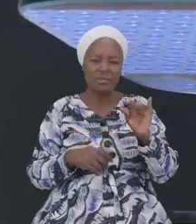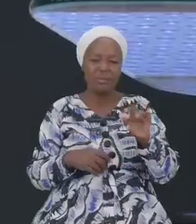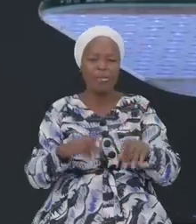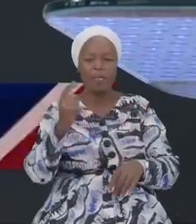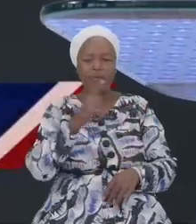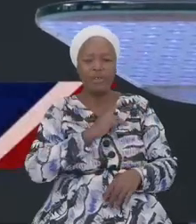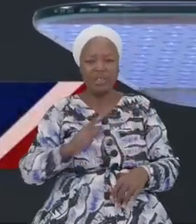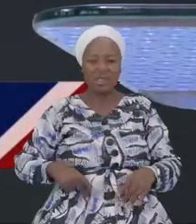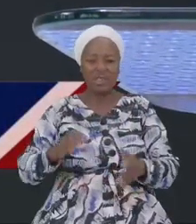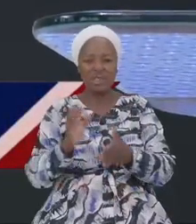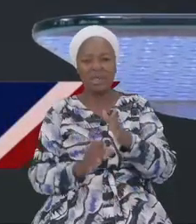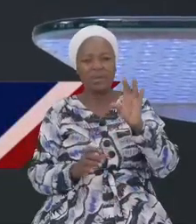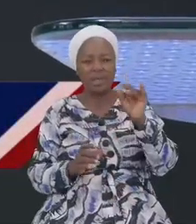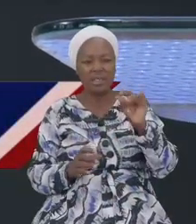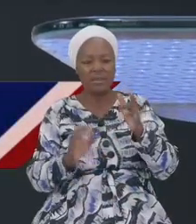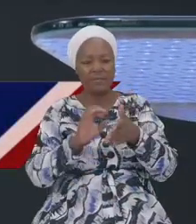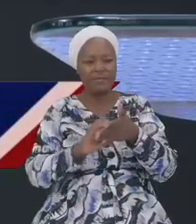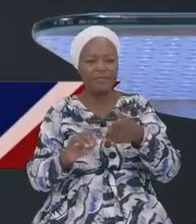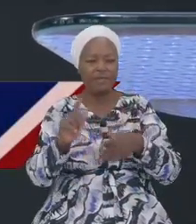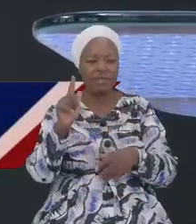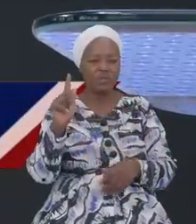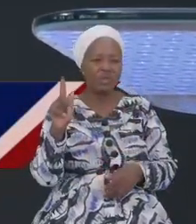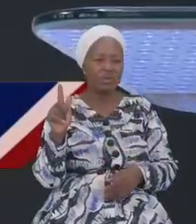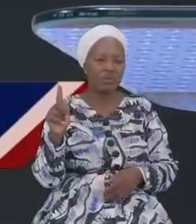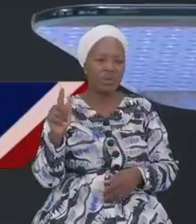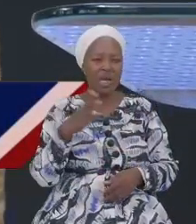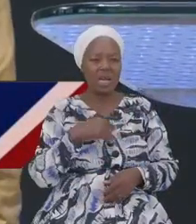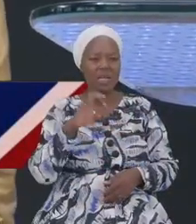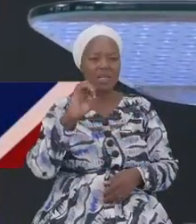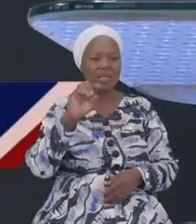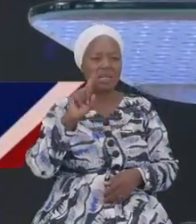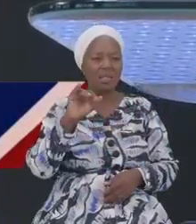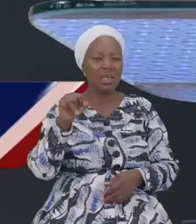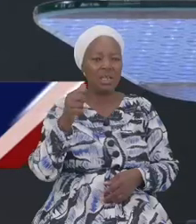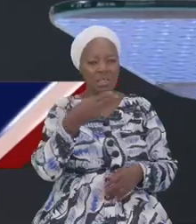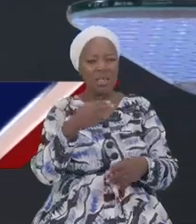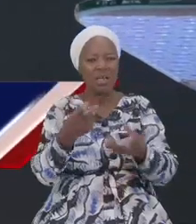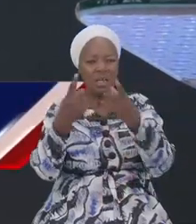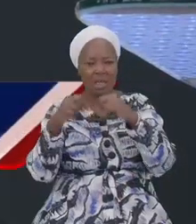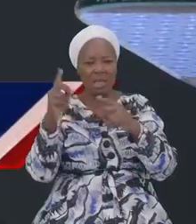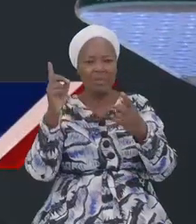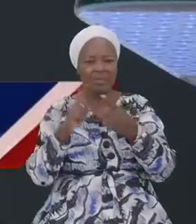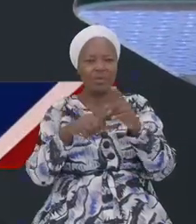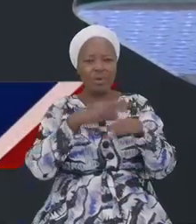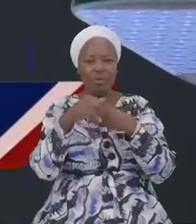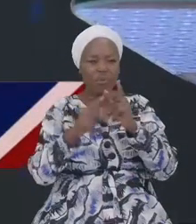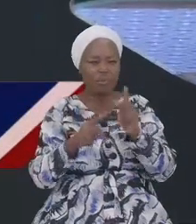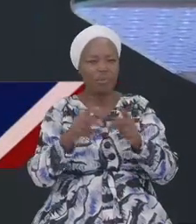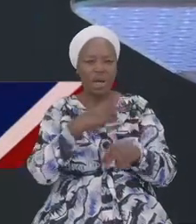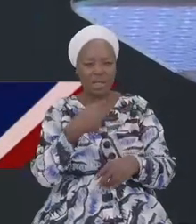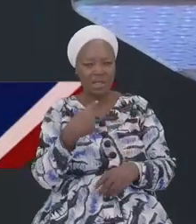roi, chapitre 18, 21. 1 roi, 18, 21. 1 roi, 18,